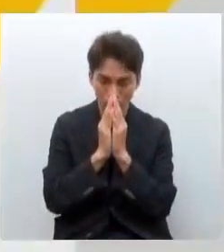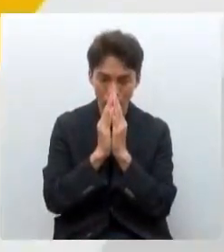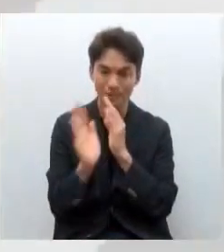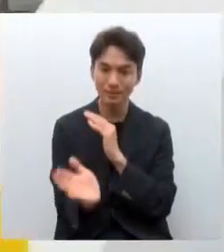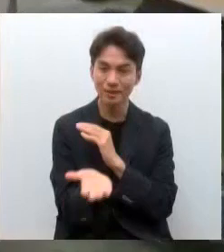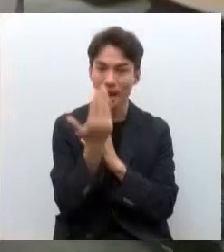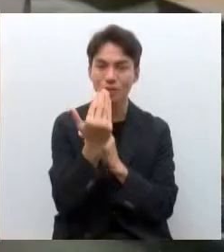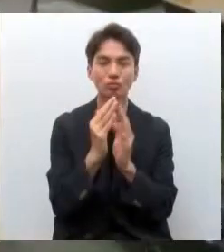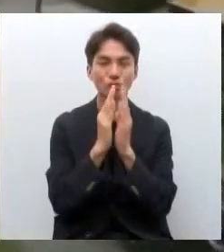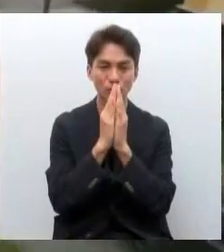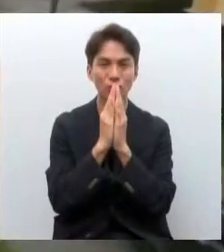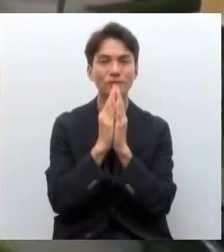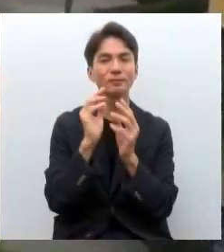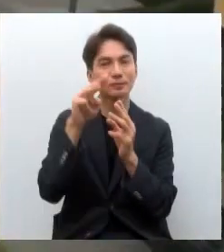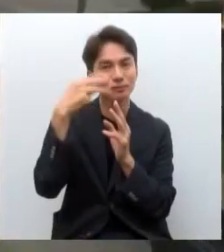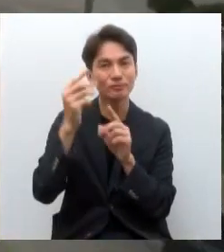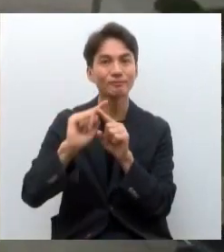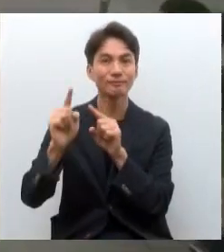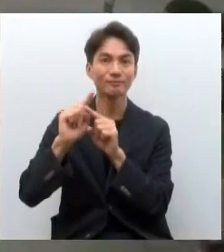เย็นนี้